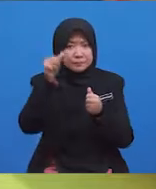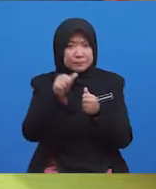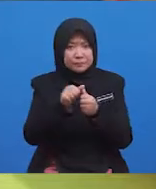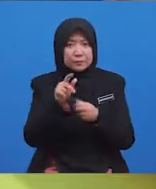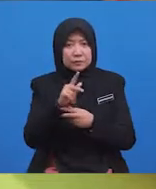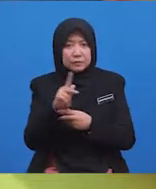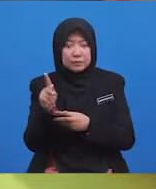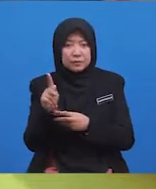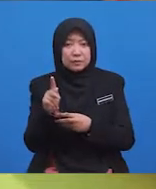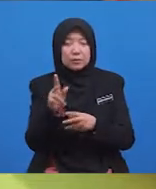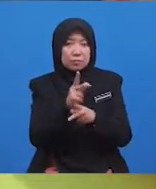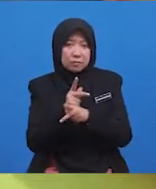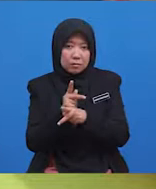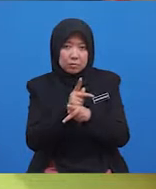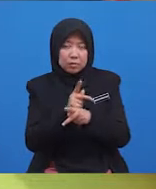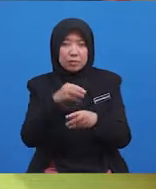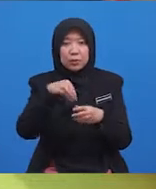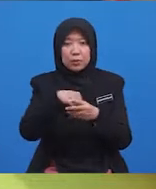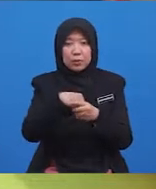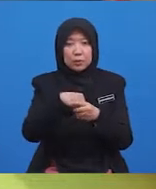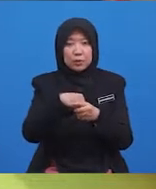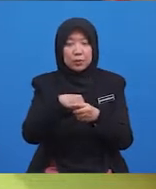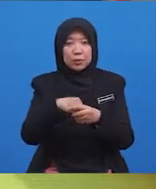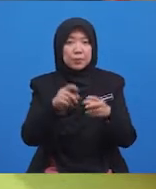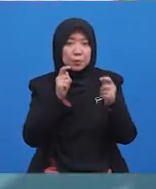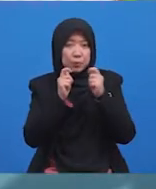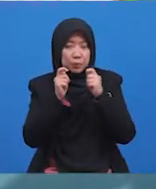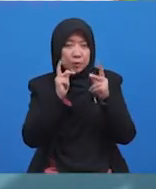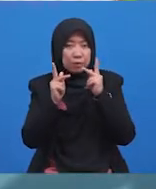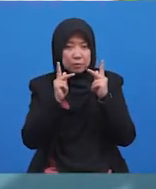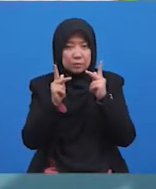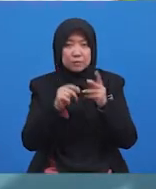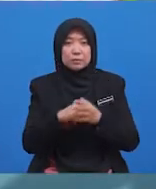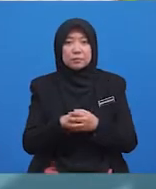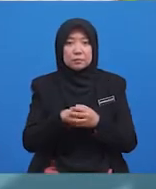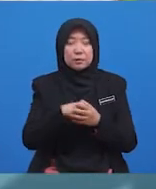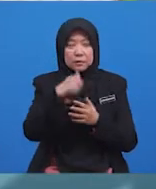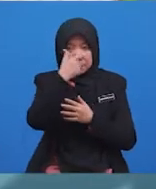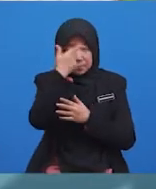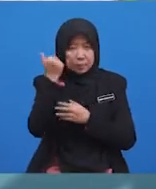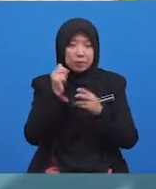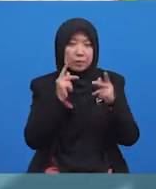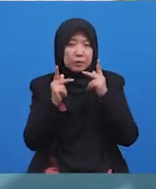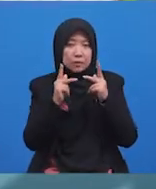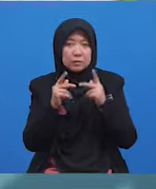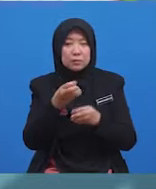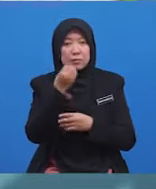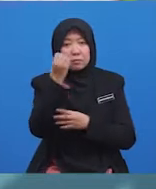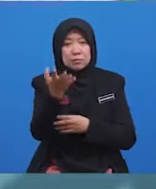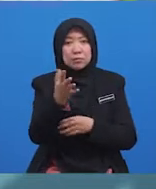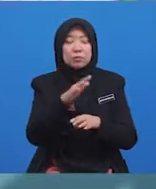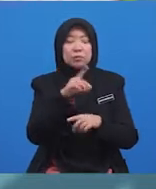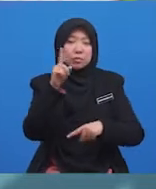mengingatkan kita agar berhati-hati dalam menuturkan kata. Ini kerana kata-kata yang telah